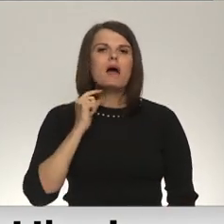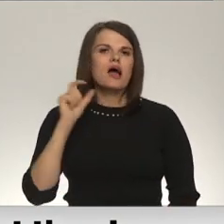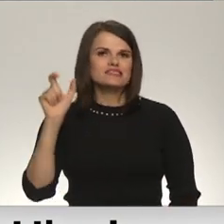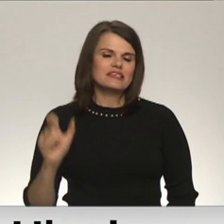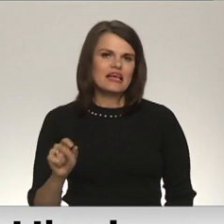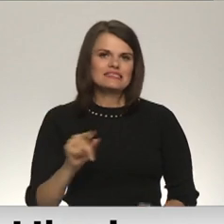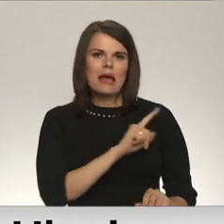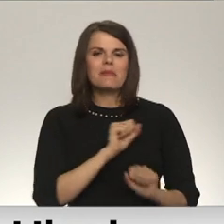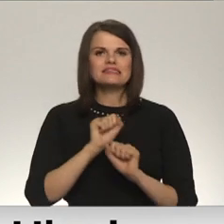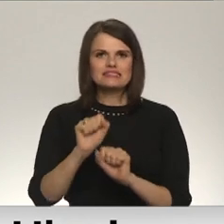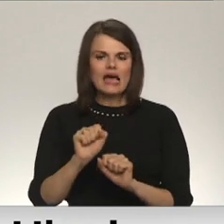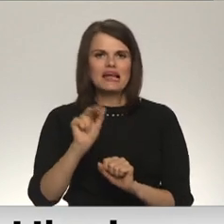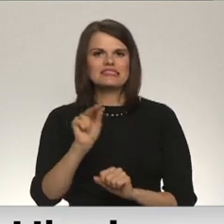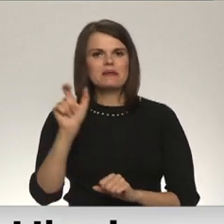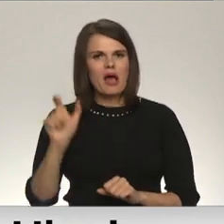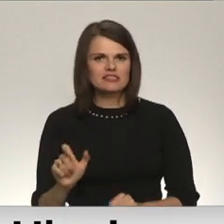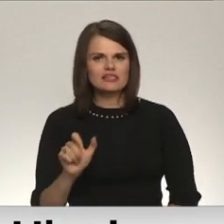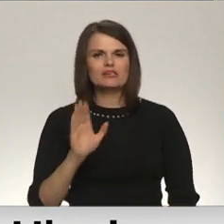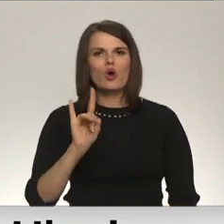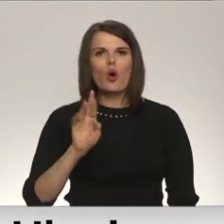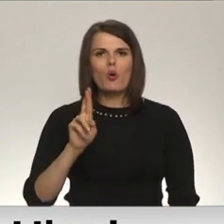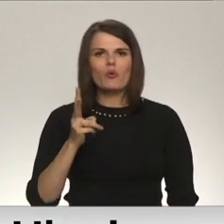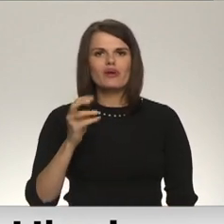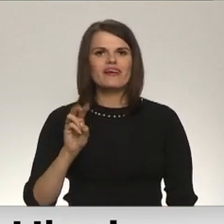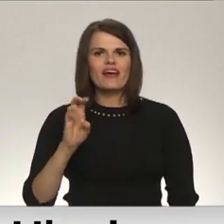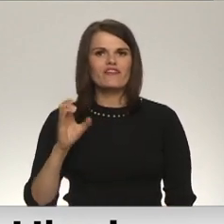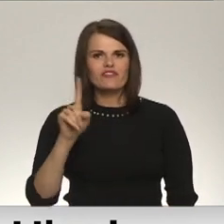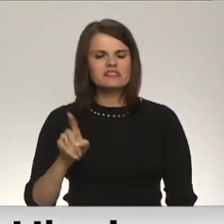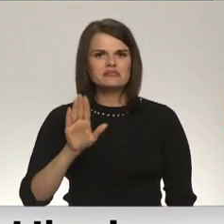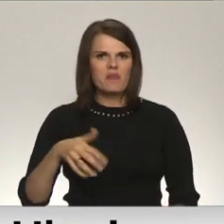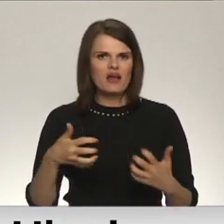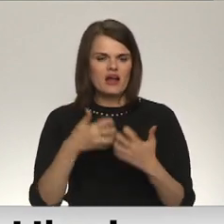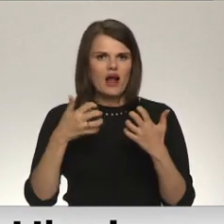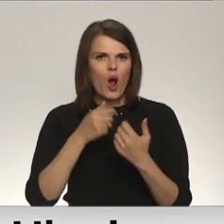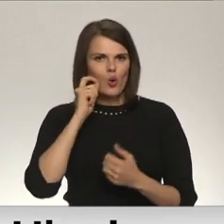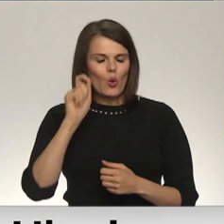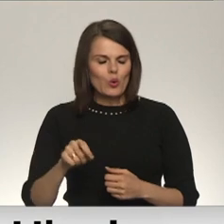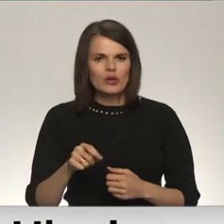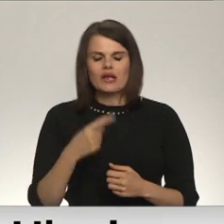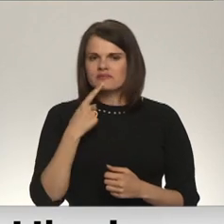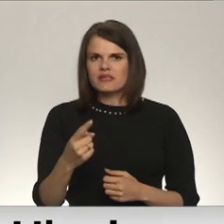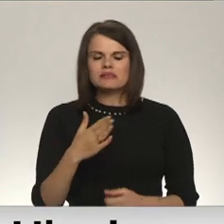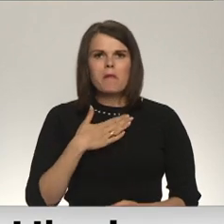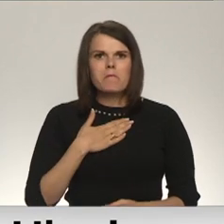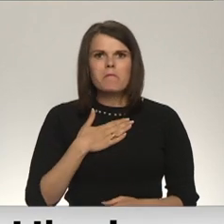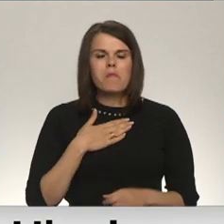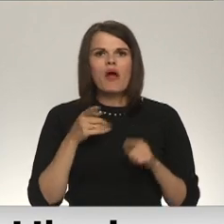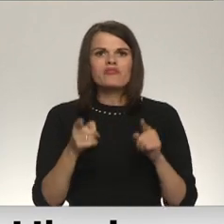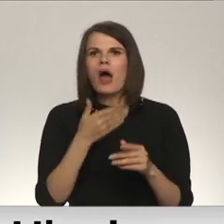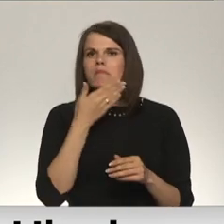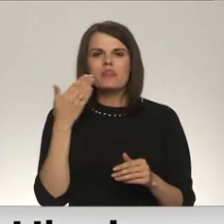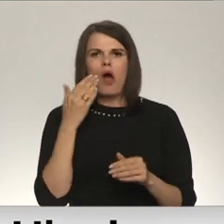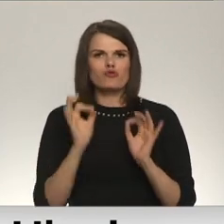un zemessardzes kapelāns Mārtiņš Burke-Burkevicis par karu Ukrainā un Krievijas pastrādātajām zvērībām saka, man tam nav cenzētu